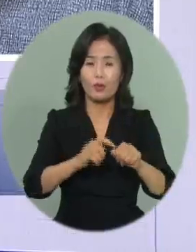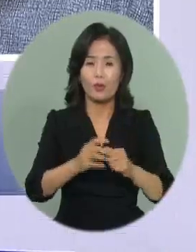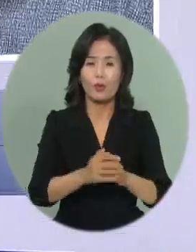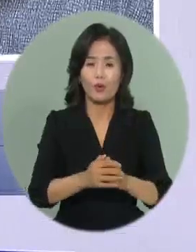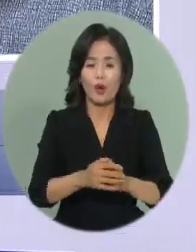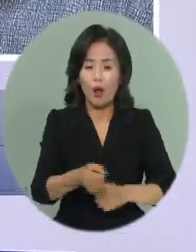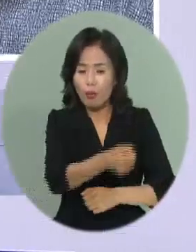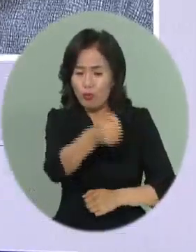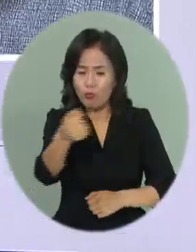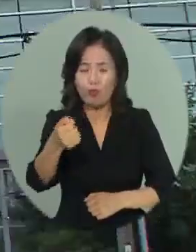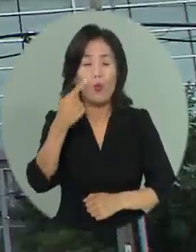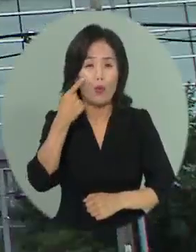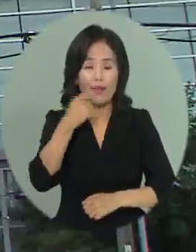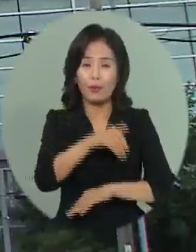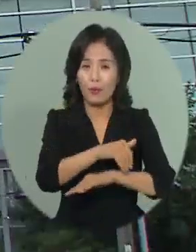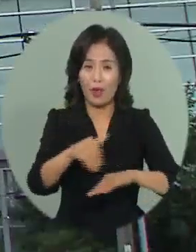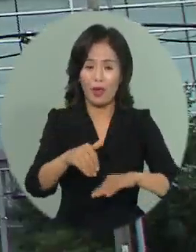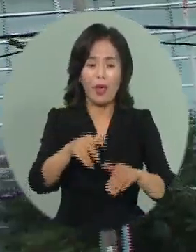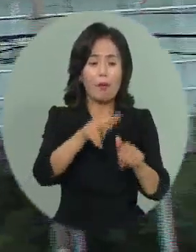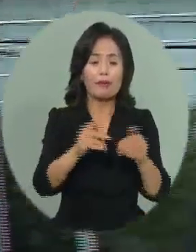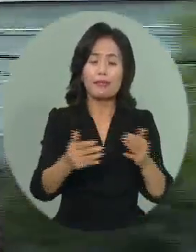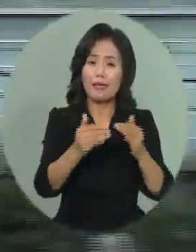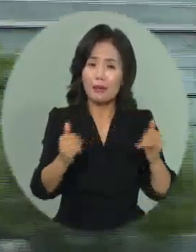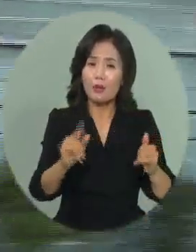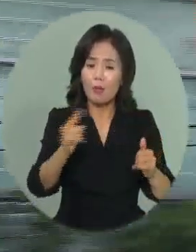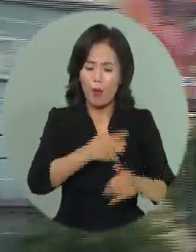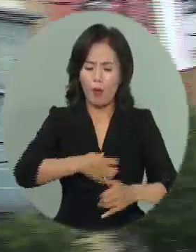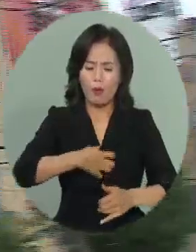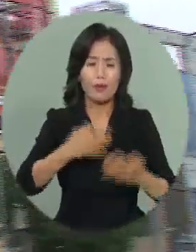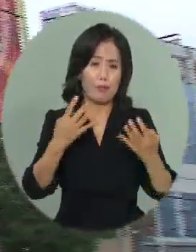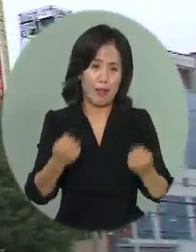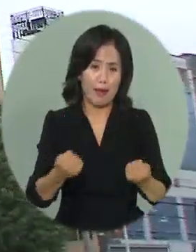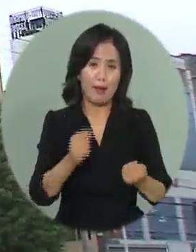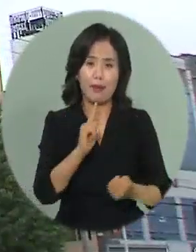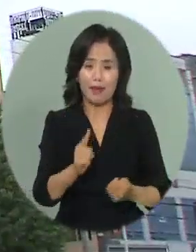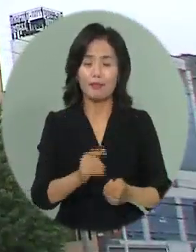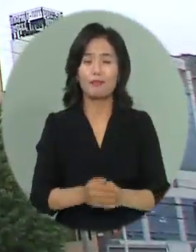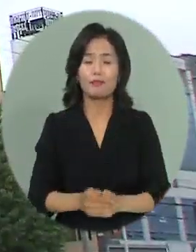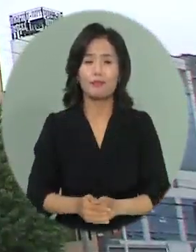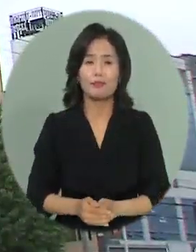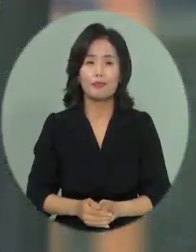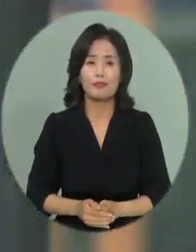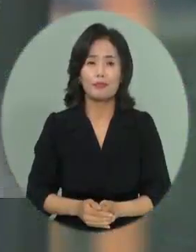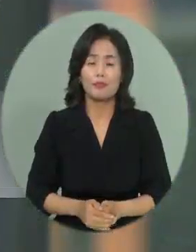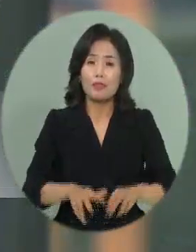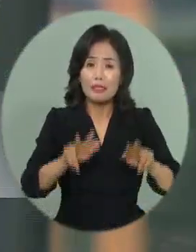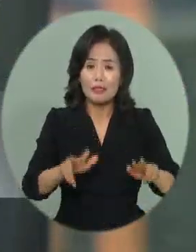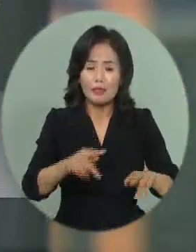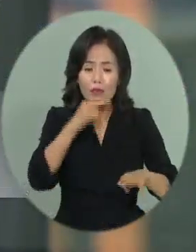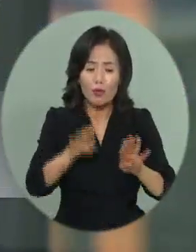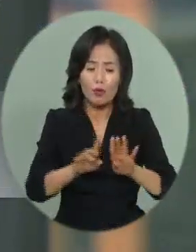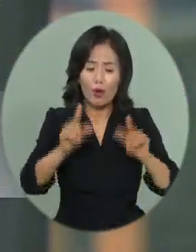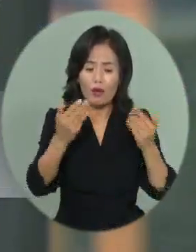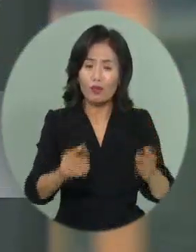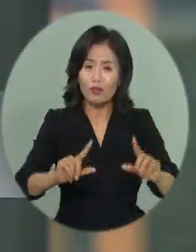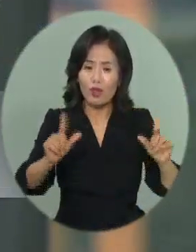여론 수렴을 해보는. 마트 근로자들은 우려의 시선을 거두지 못하고 있습니다. 지금도 일요일에